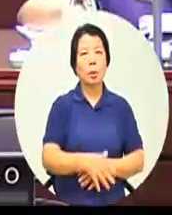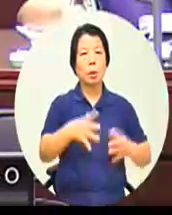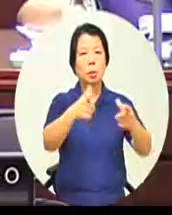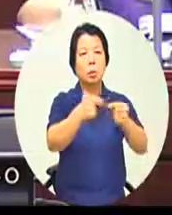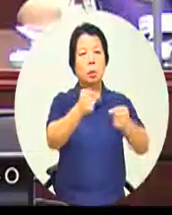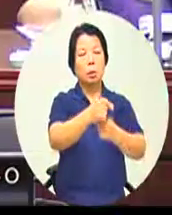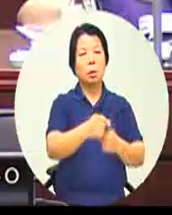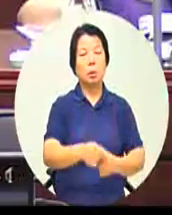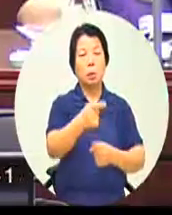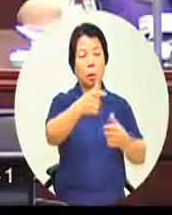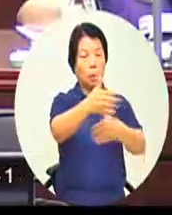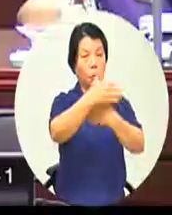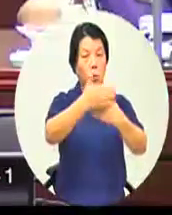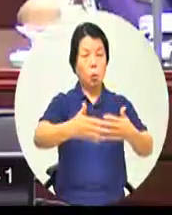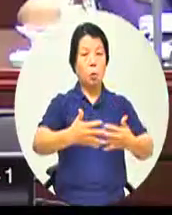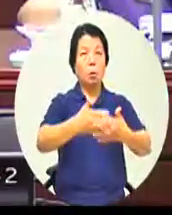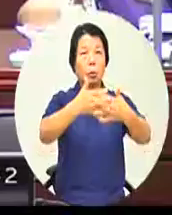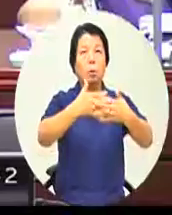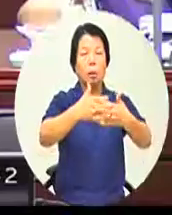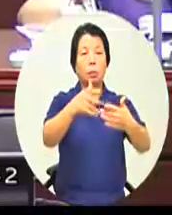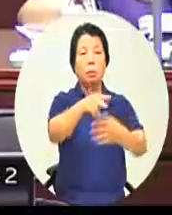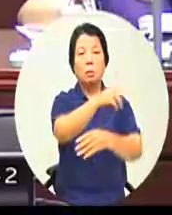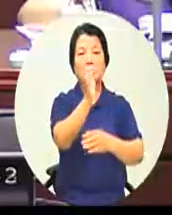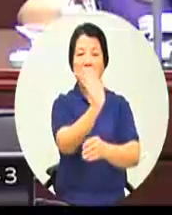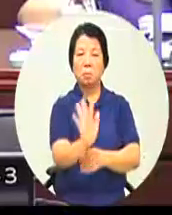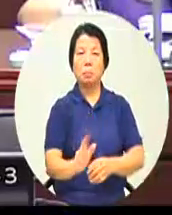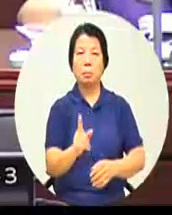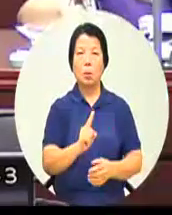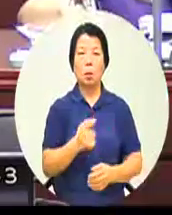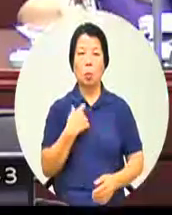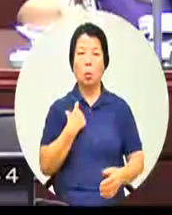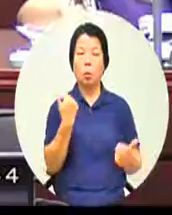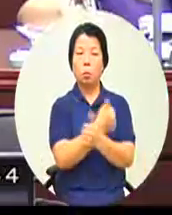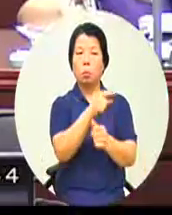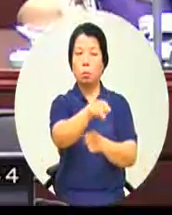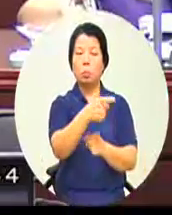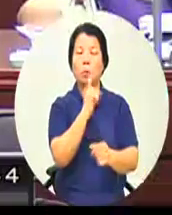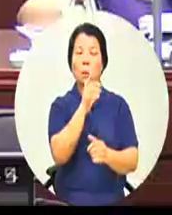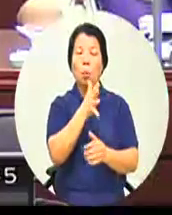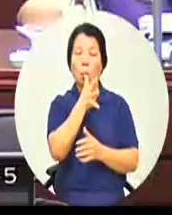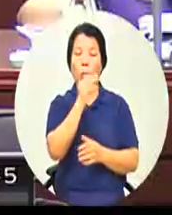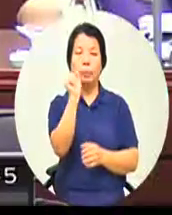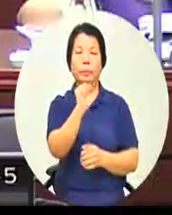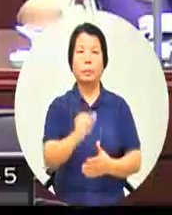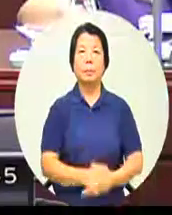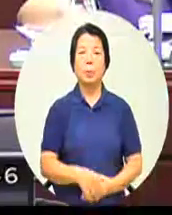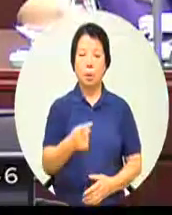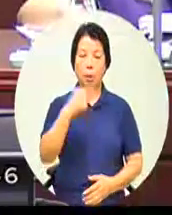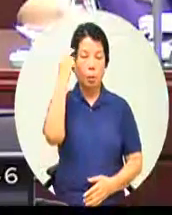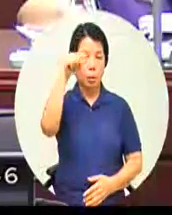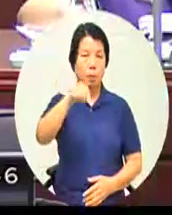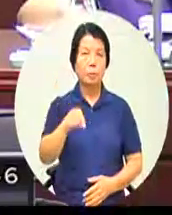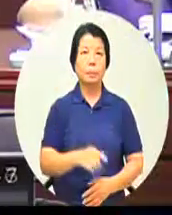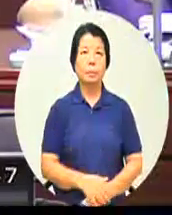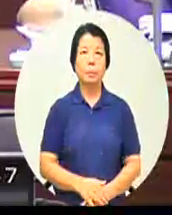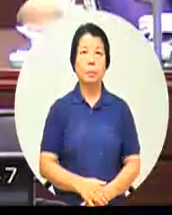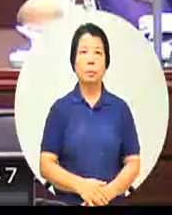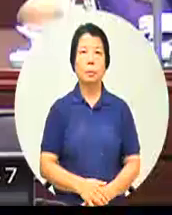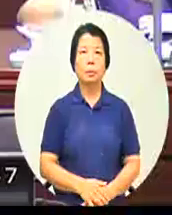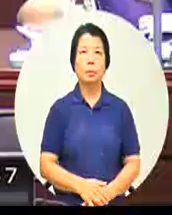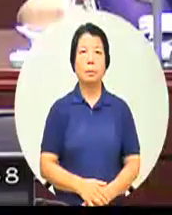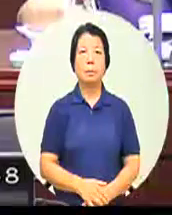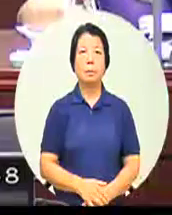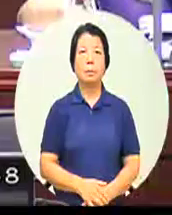态度是这样子。那问我不要那讲，我袂当代表伊讲话啊。 哇！你的看法哪里？ 我的看法，你不用